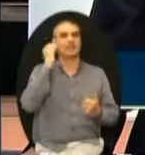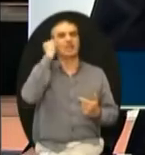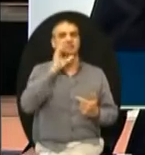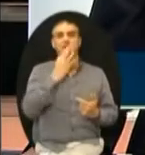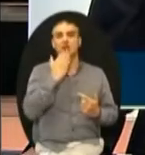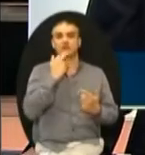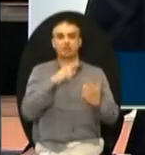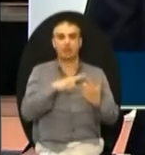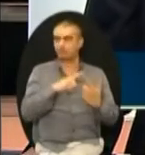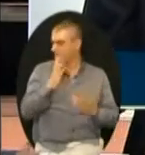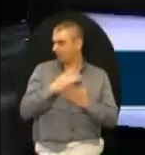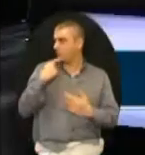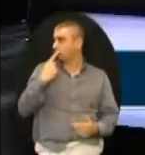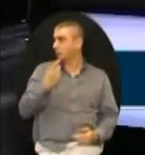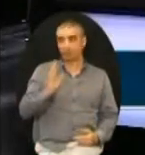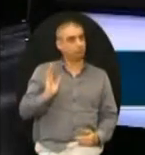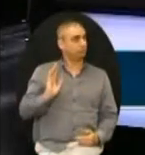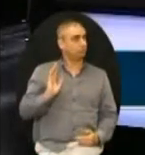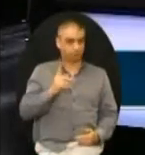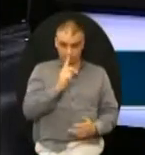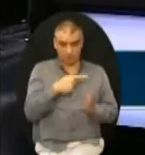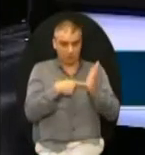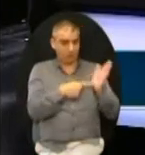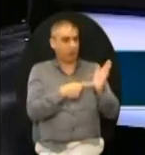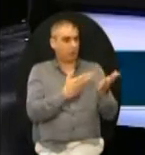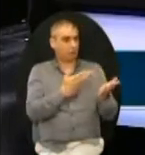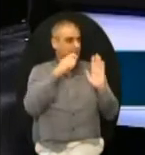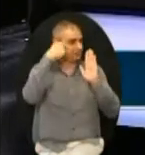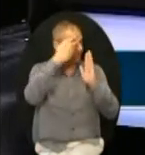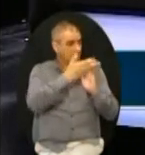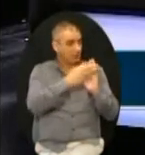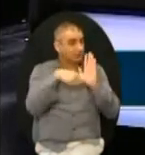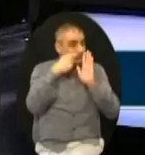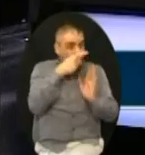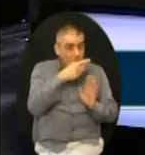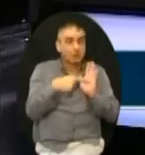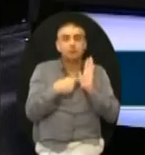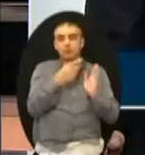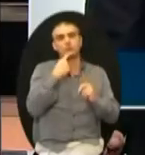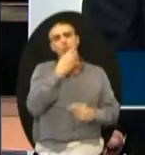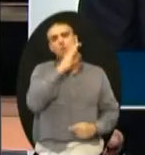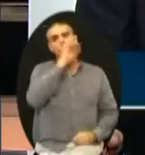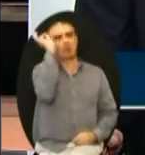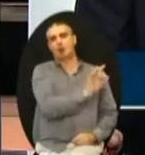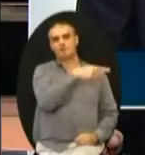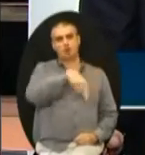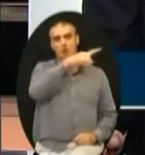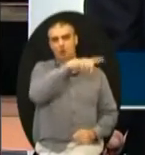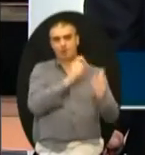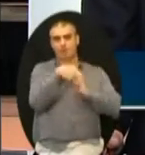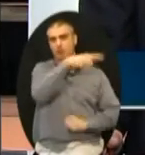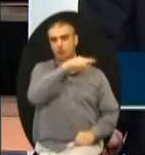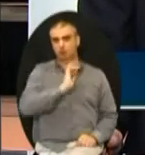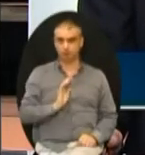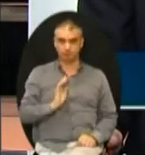של ישראלים. זאת פרשנות כבר. לא, זה אפשר, אתה יכול להראות את הסרטון. הסרטון הוא סרטון שמתיר את דמם של אותם